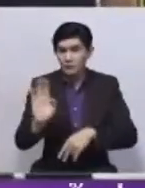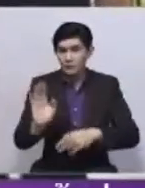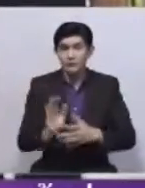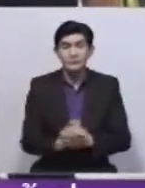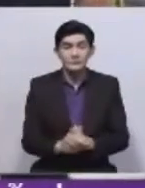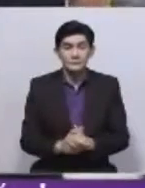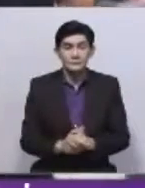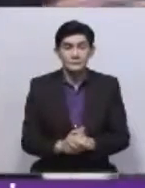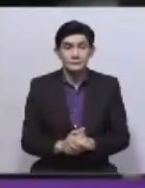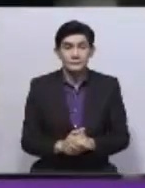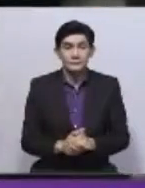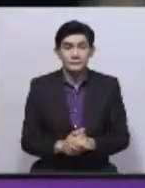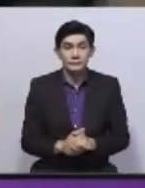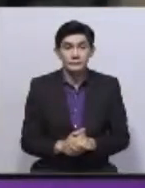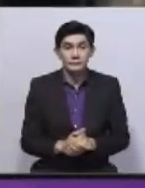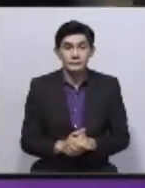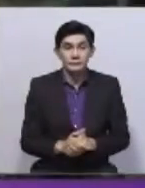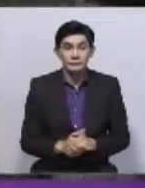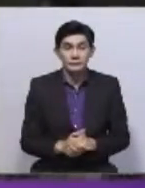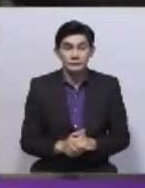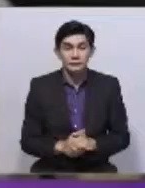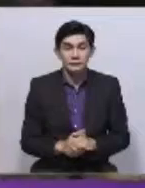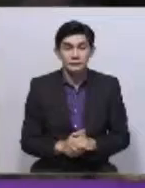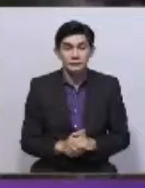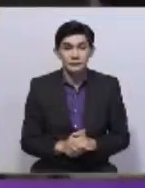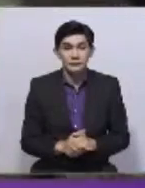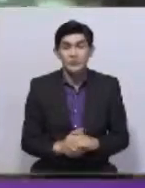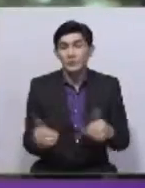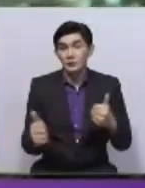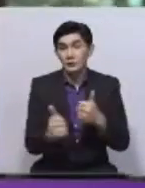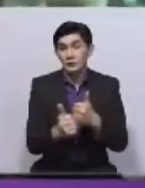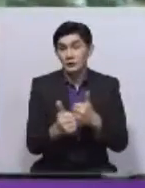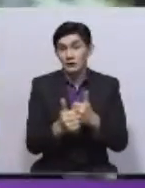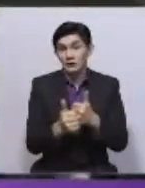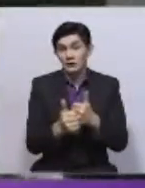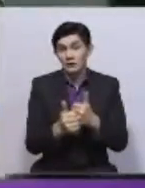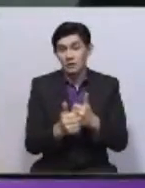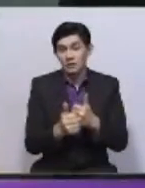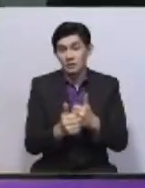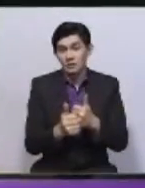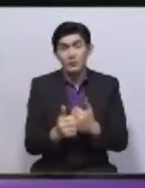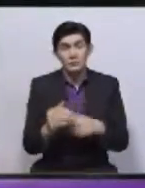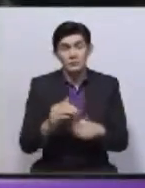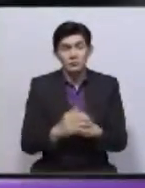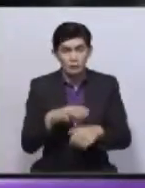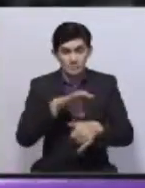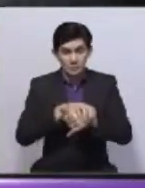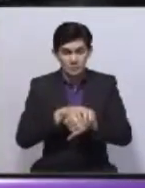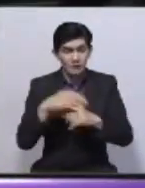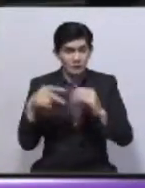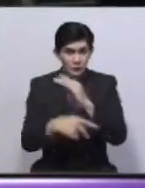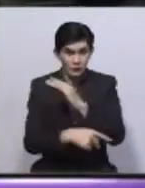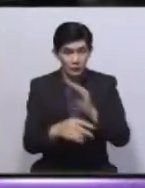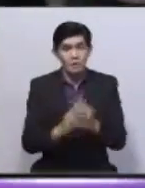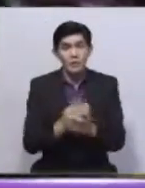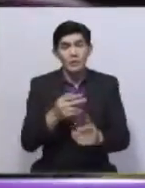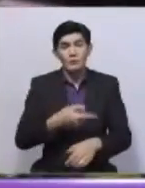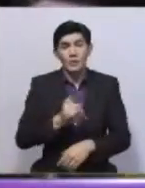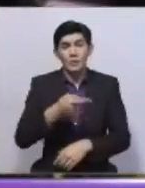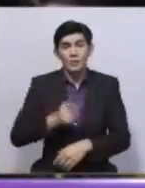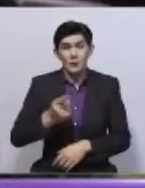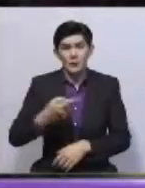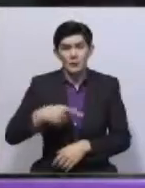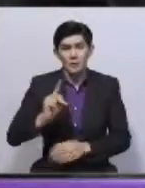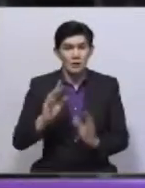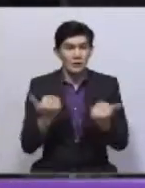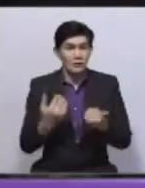อบด้านพันตำรวจเอกวัชรินทร์ภูสินรองผู้บังคับการป้องกันปราบปรามทุจริตและประพฤติมิชอบหรือปป